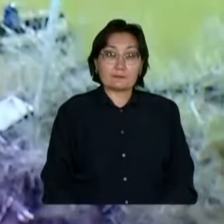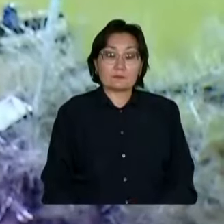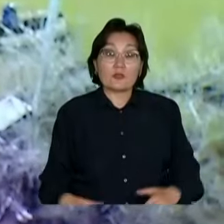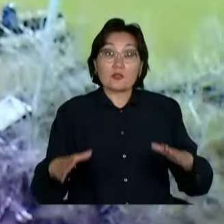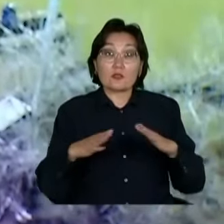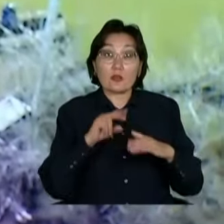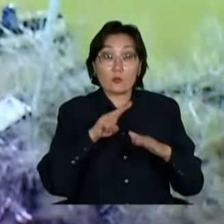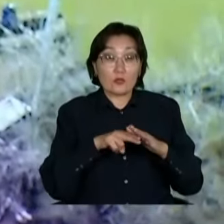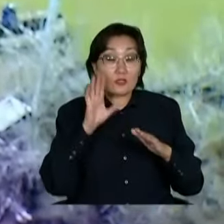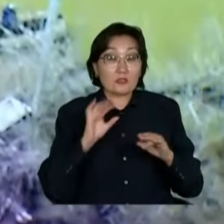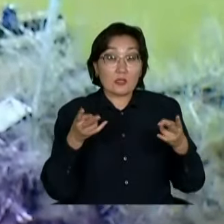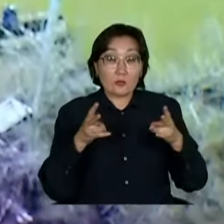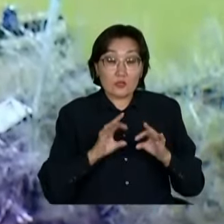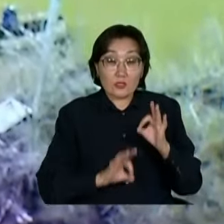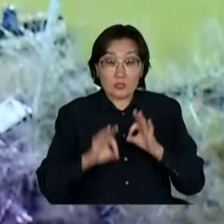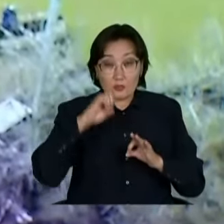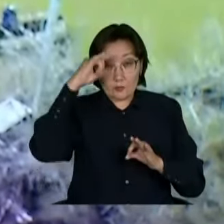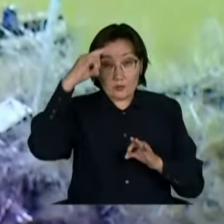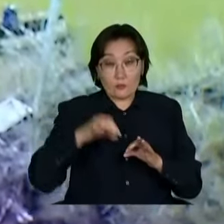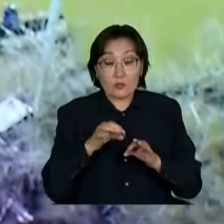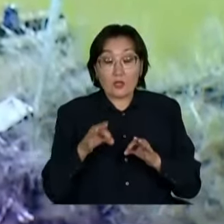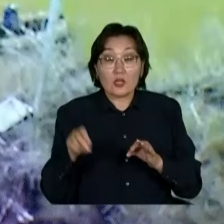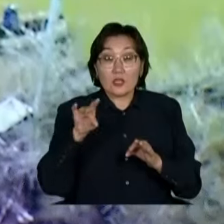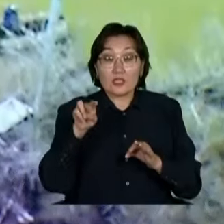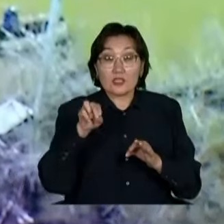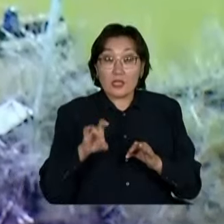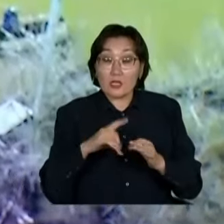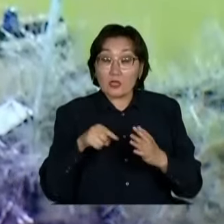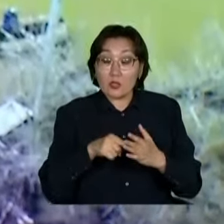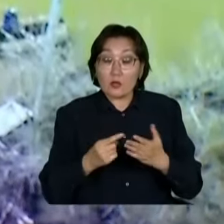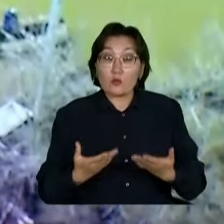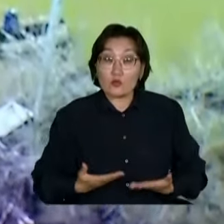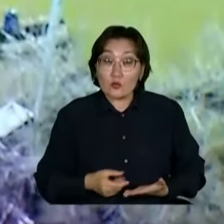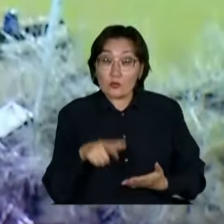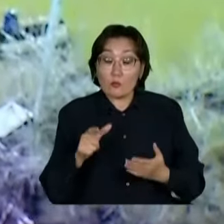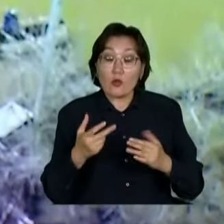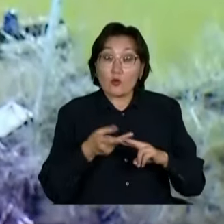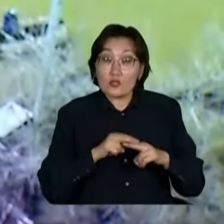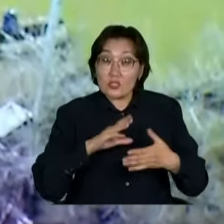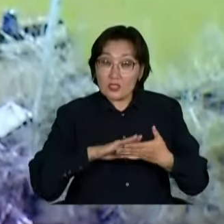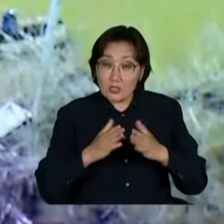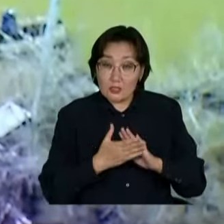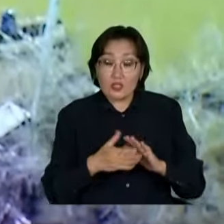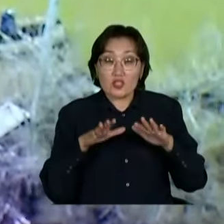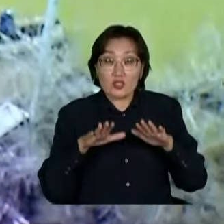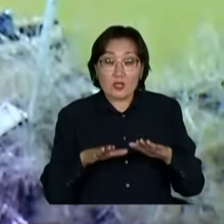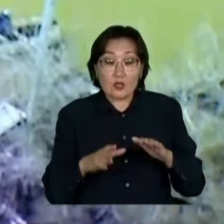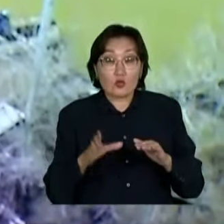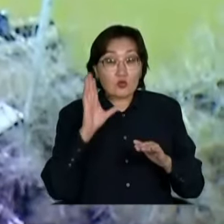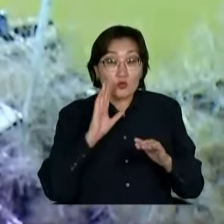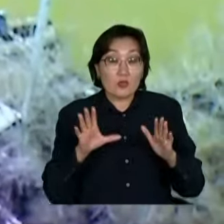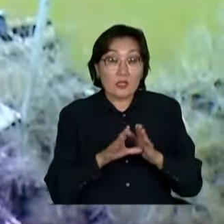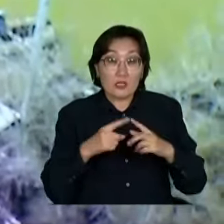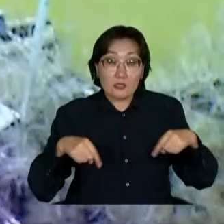Үйлерін су басқан Шығыс Қазақстан облысы Риддер қаласының тұрғындары болған жайтқа жергілікті су электр станциясын кінәлайды.